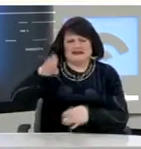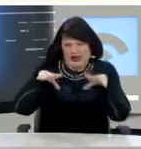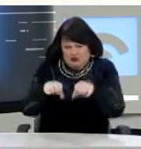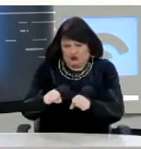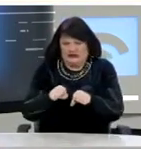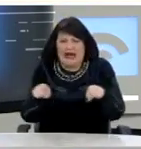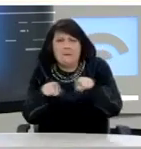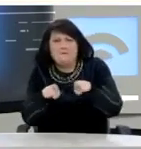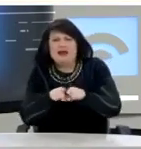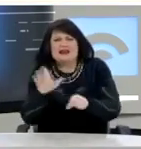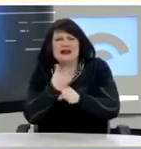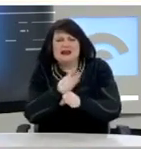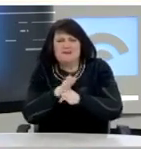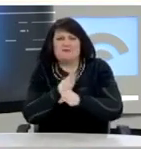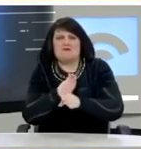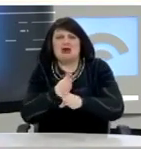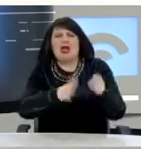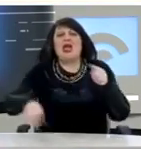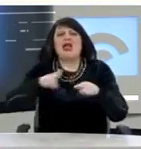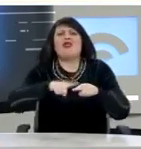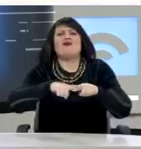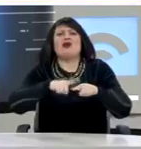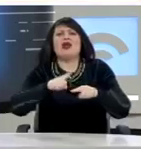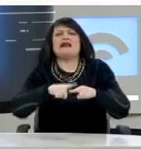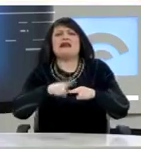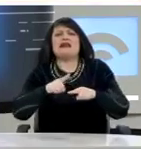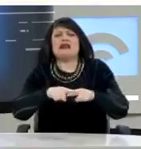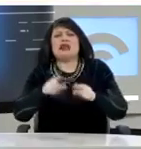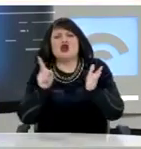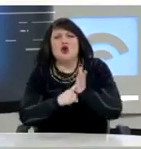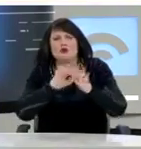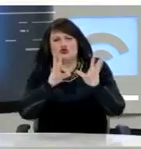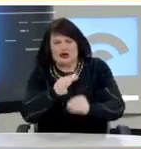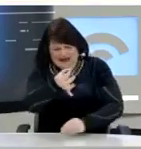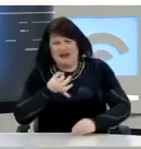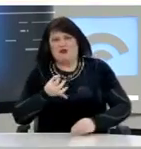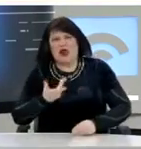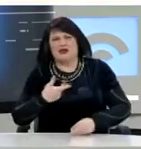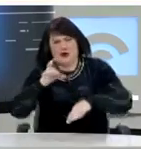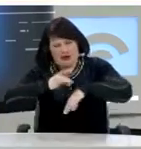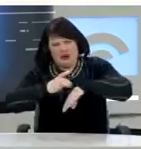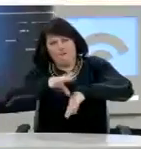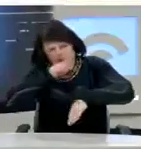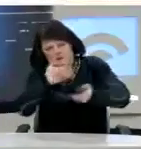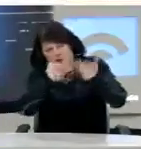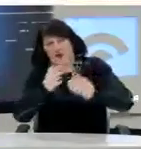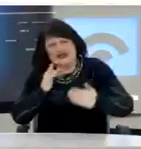εξουσία, διαλύσαν ή παραδώσαν ελληνικά εδάφη και ελληνικούς θεσμούς και να μας μιλήσουν για πατριωτισμό.